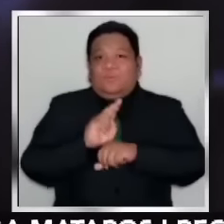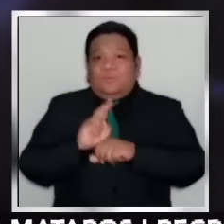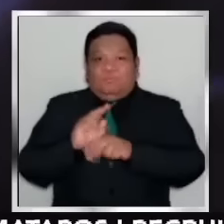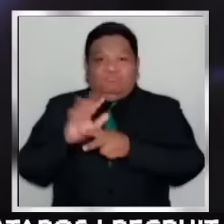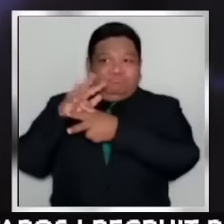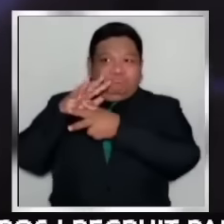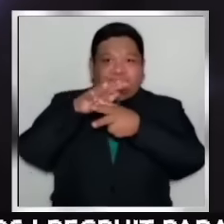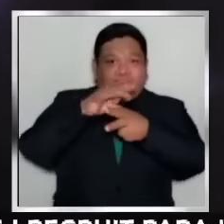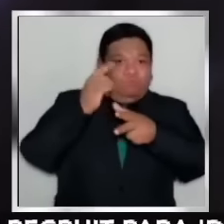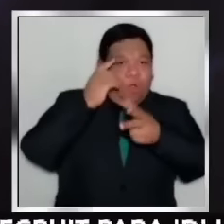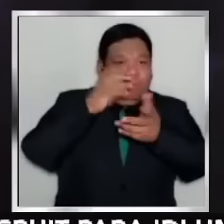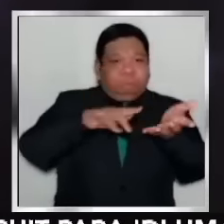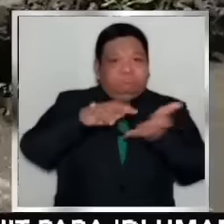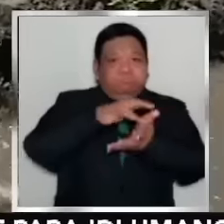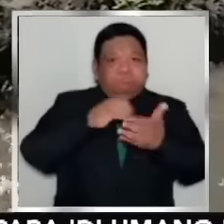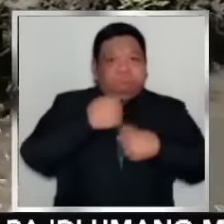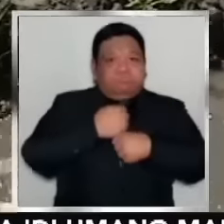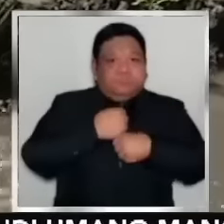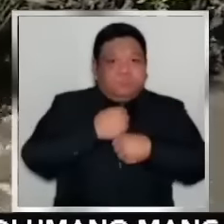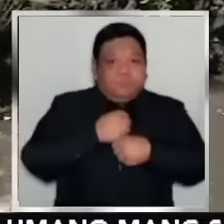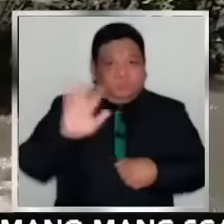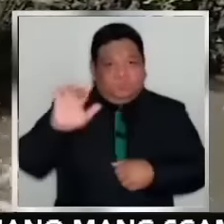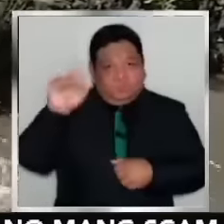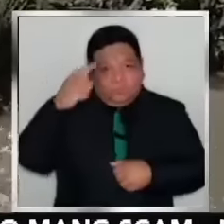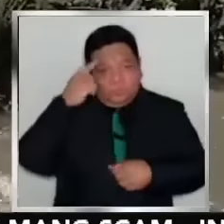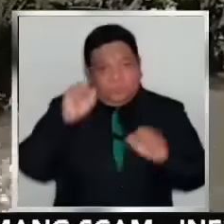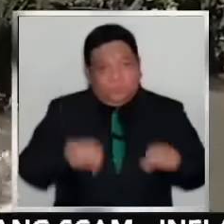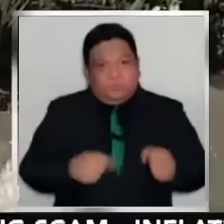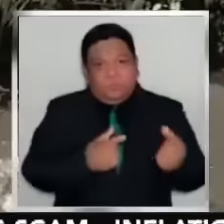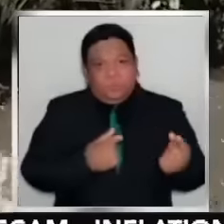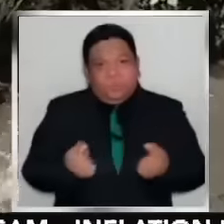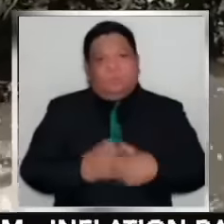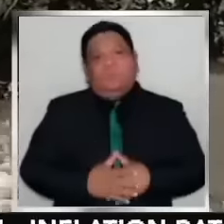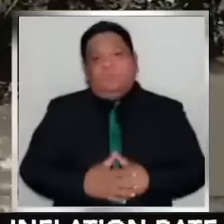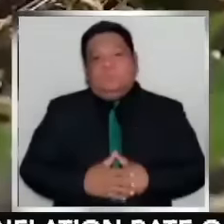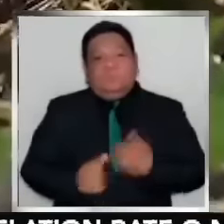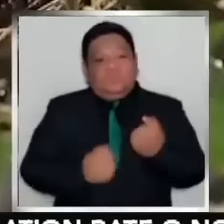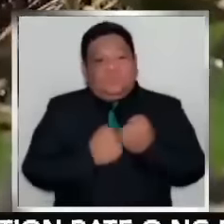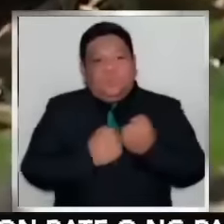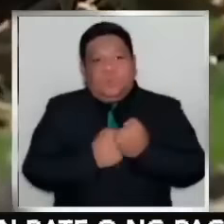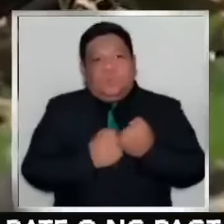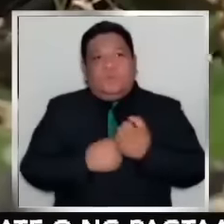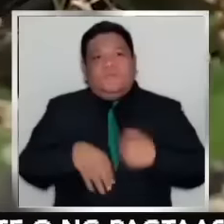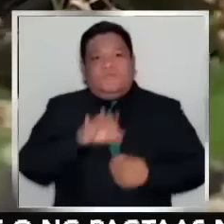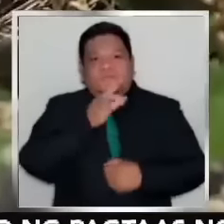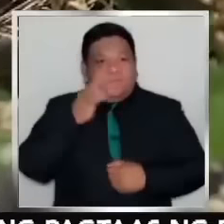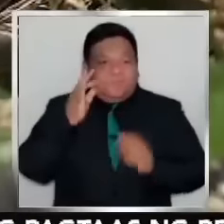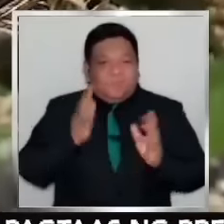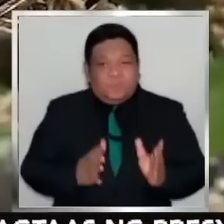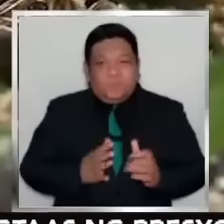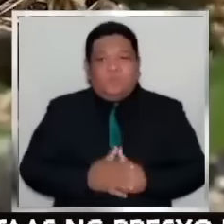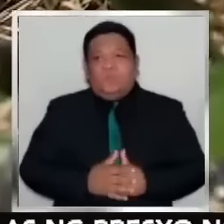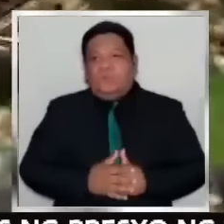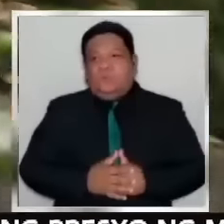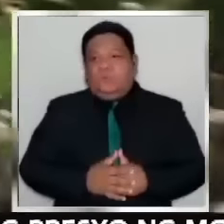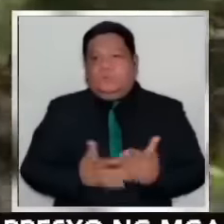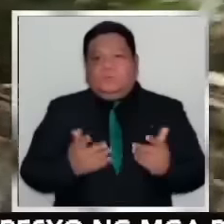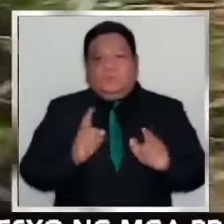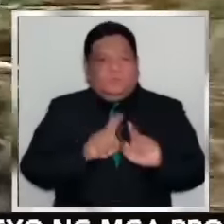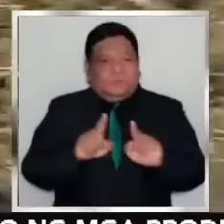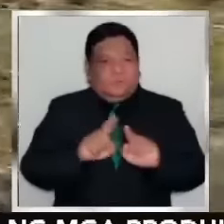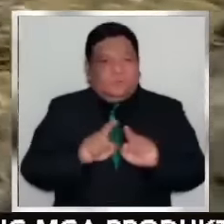gawin ng ating pamahalaan to support the farmers, mga irrigation water